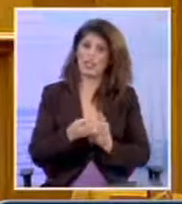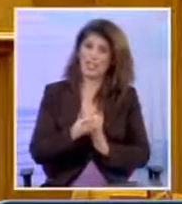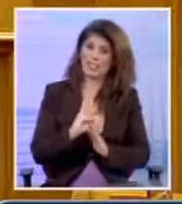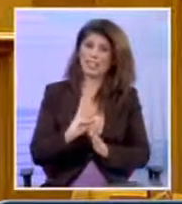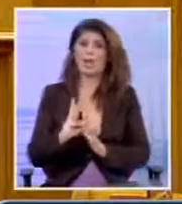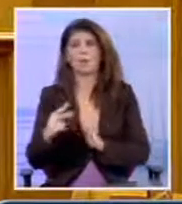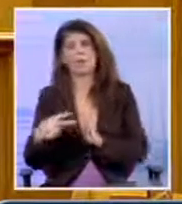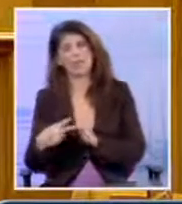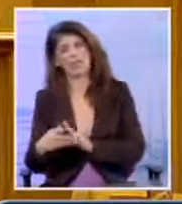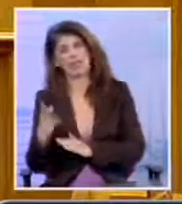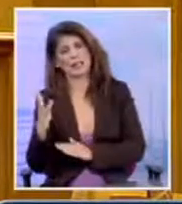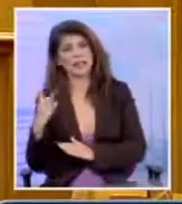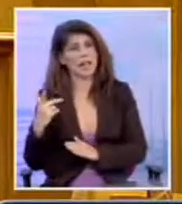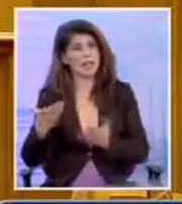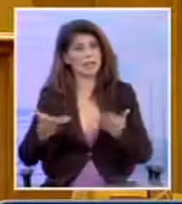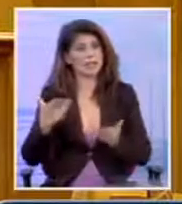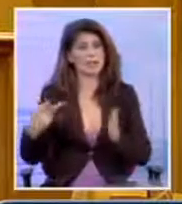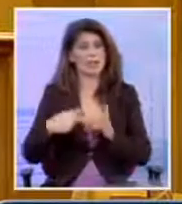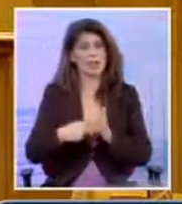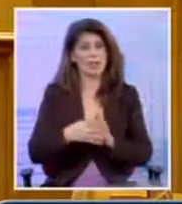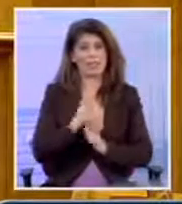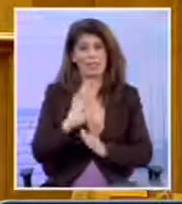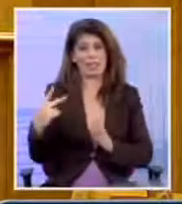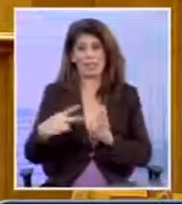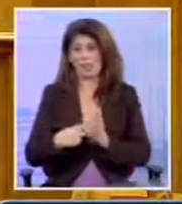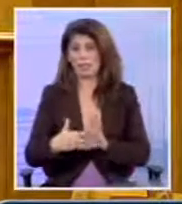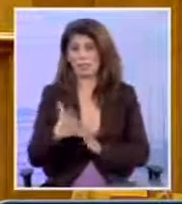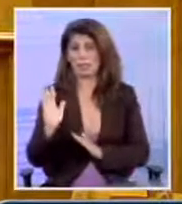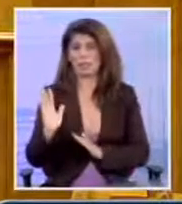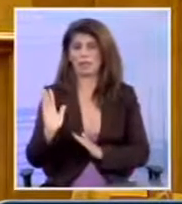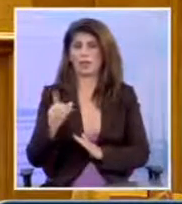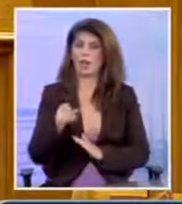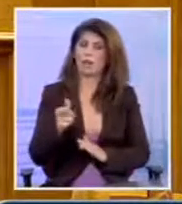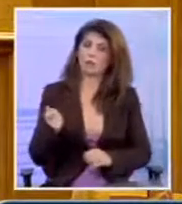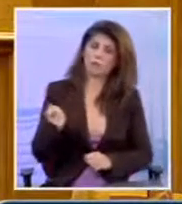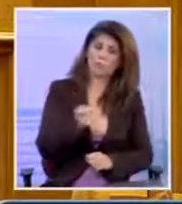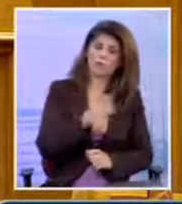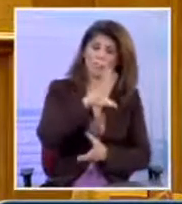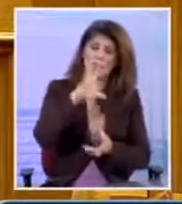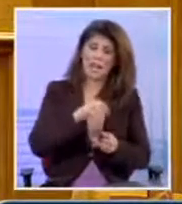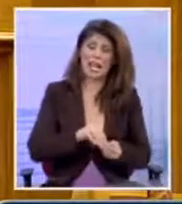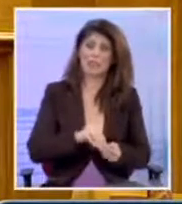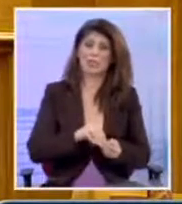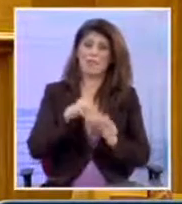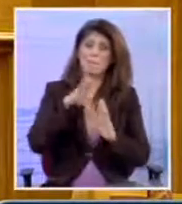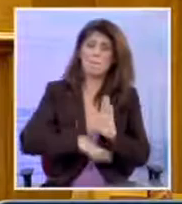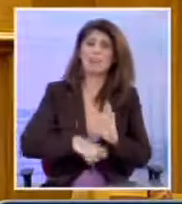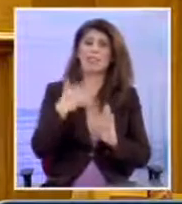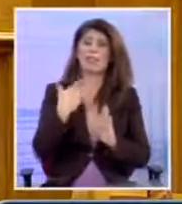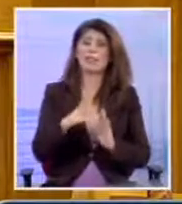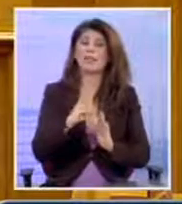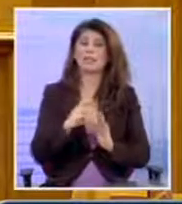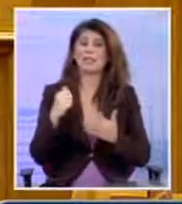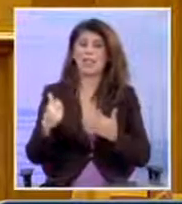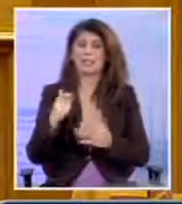2014. Αν συγκρίνουμε το 2014 με το 2015, τα ληξιπρόθεσμα σαν άθροισμα μειωθήκαν κατά